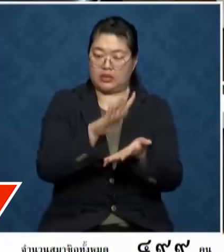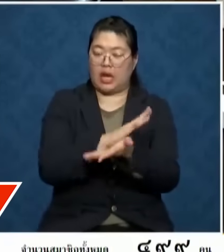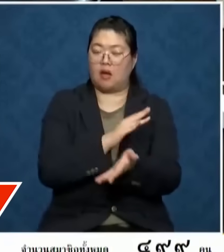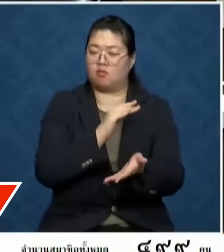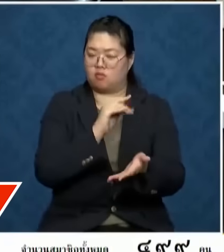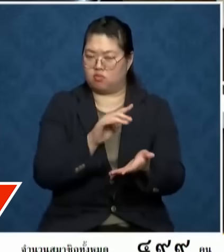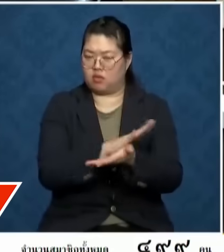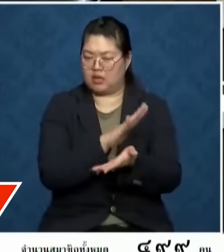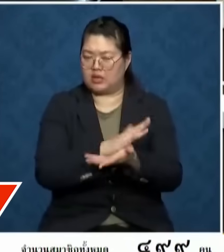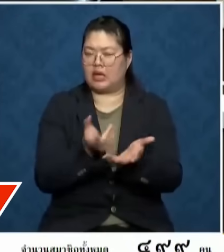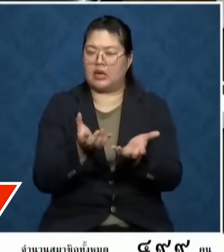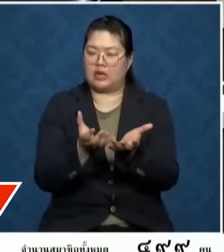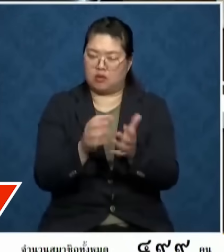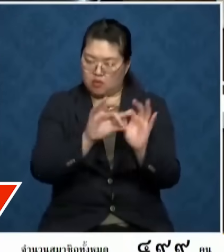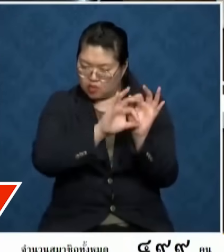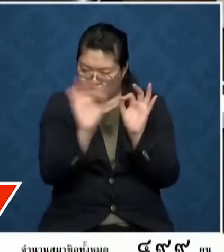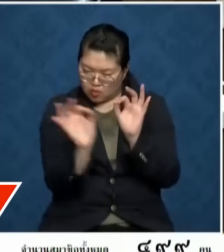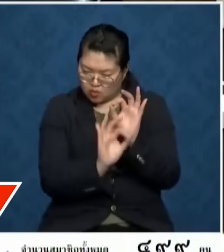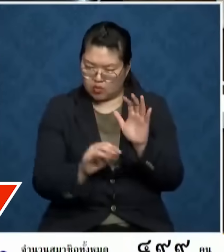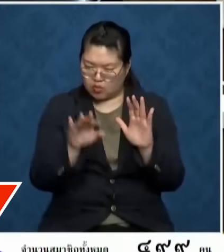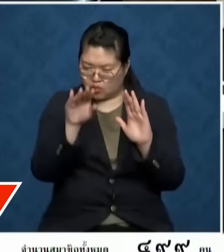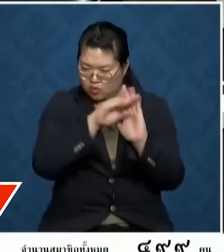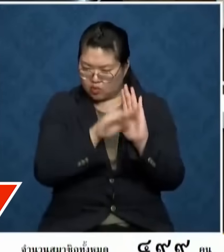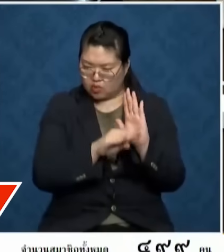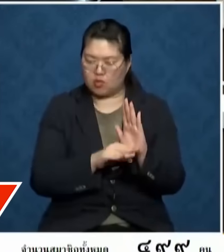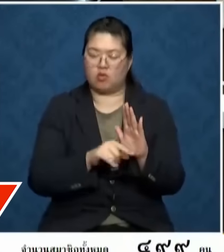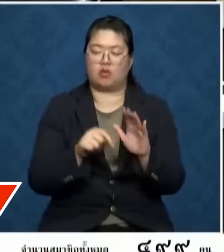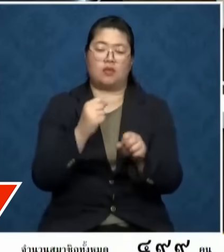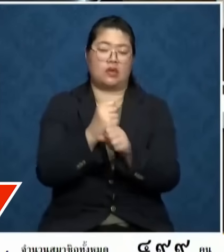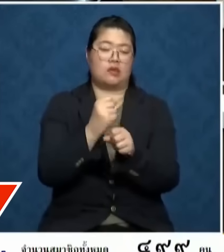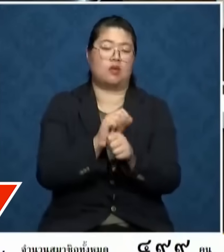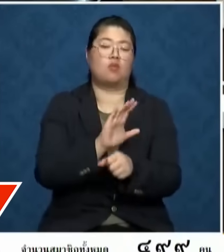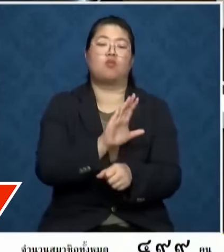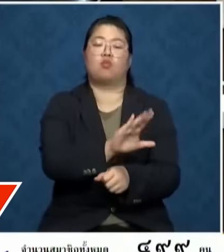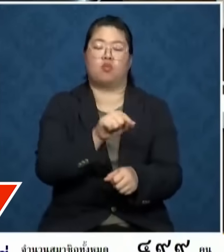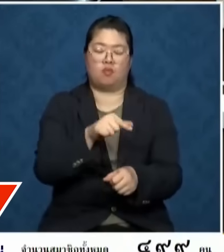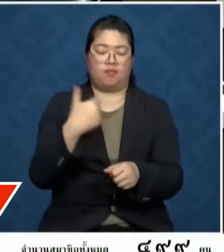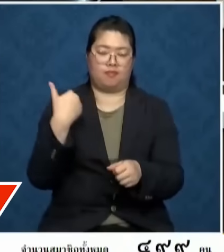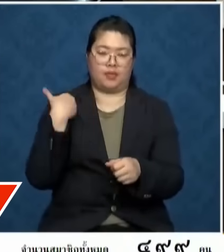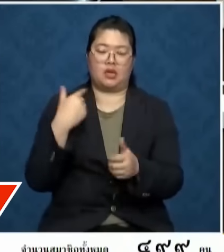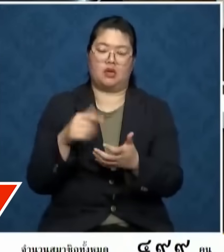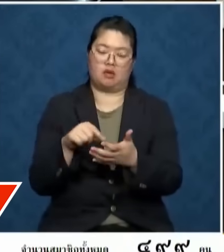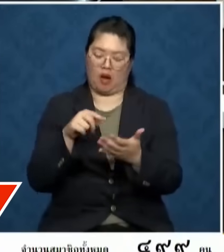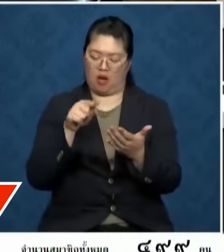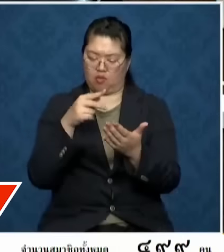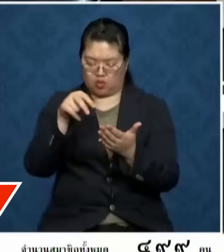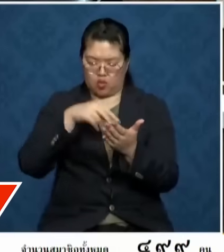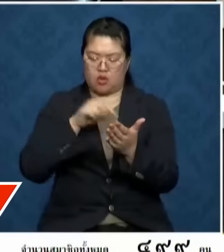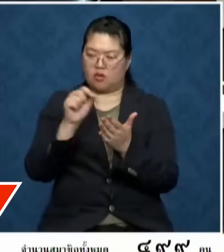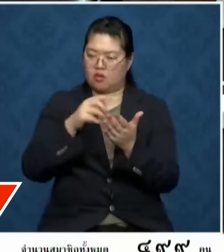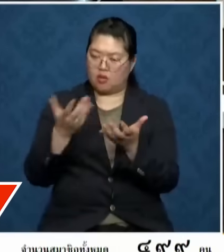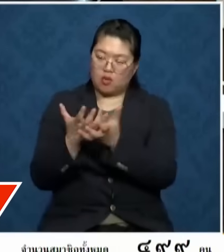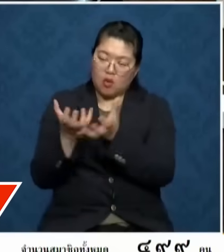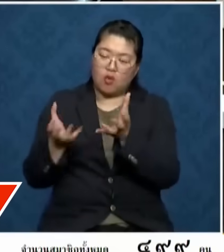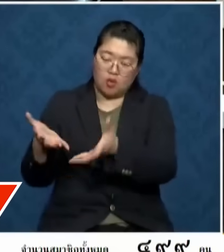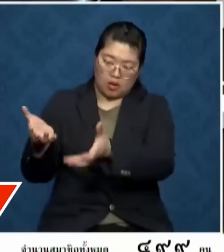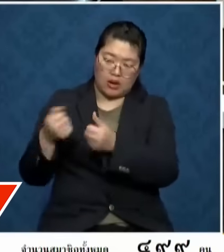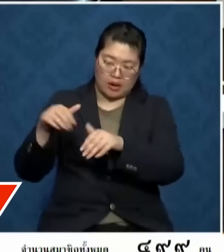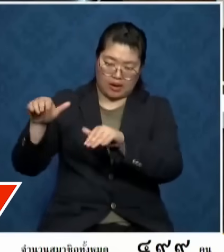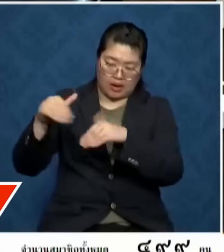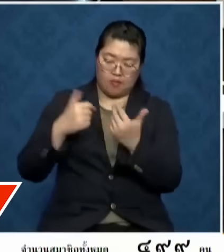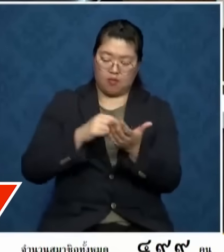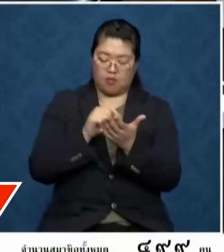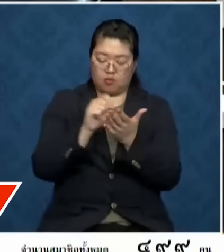ครับการตรวจรับนี่ไม่ต้องพูดถึงครับไม่มีนะครับหรือตรวจมีตรวจรับก็จริงแต่ว่าของที่ส่งนะครับั